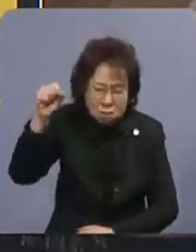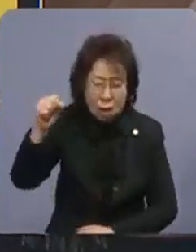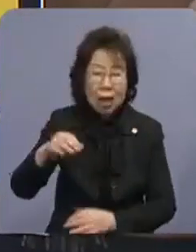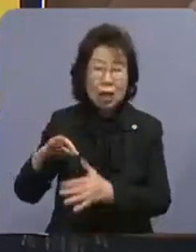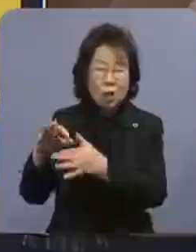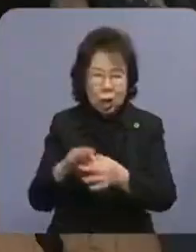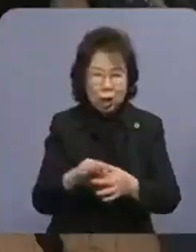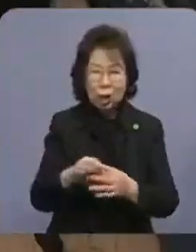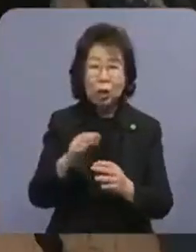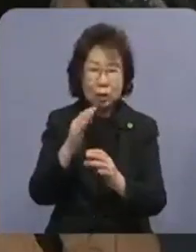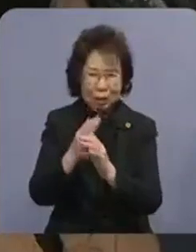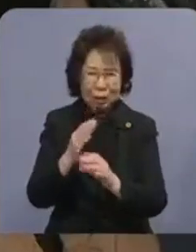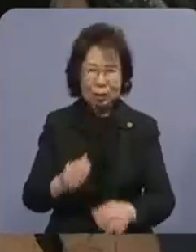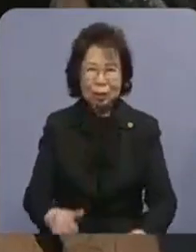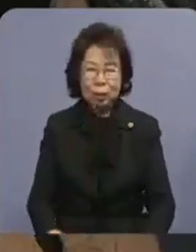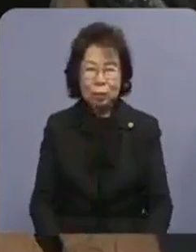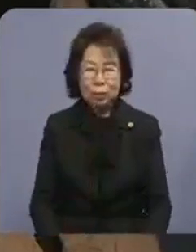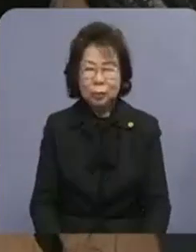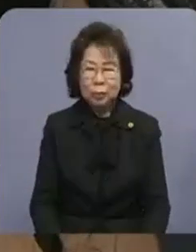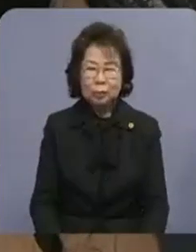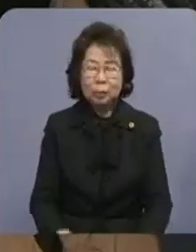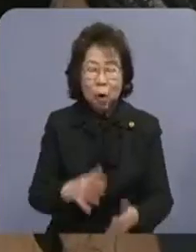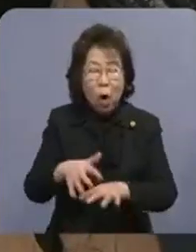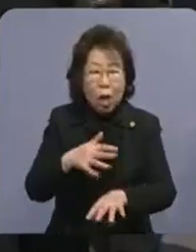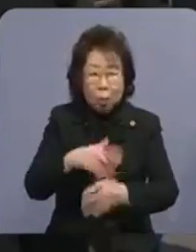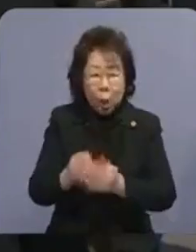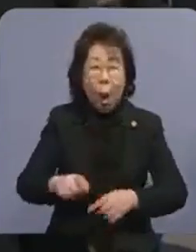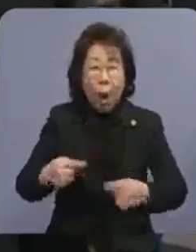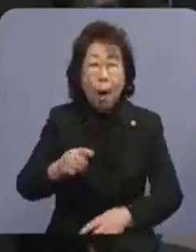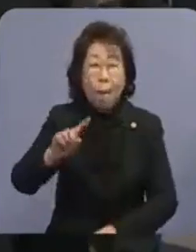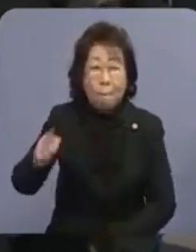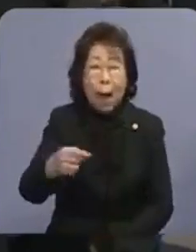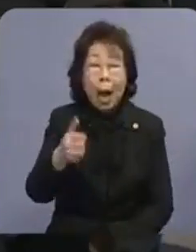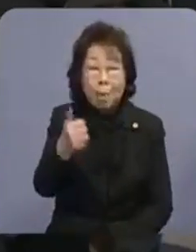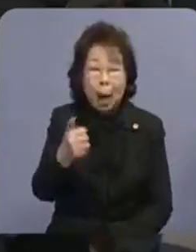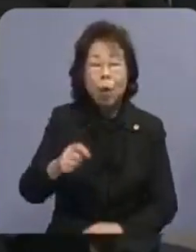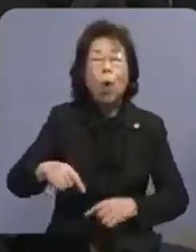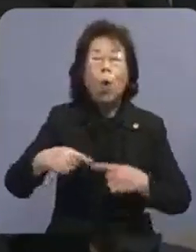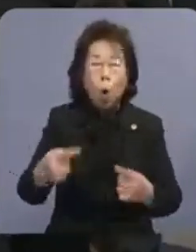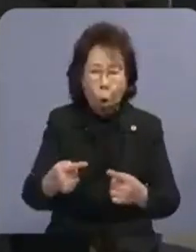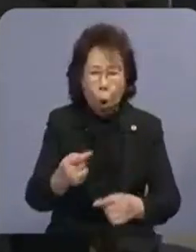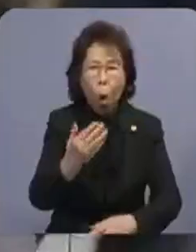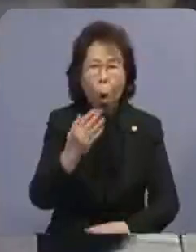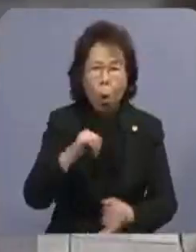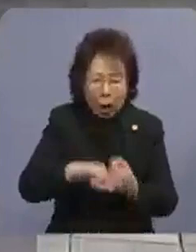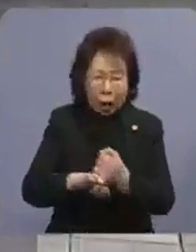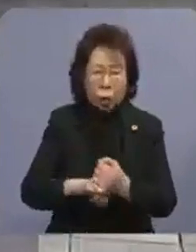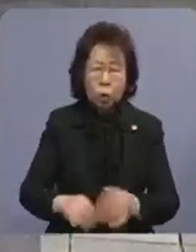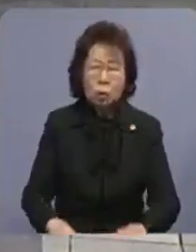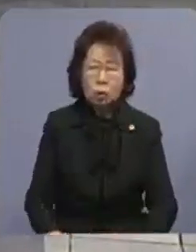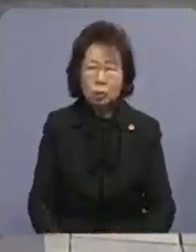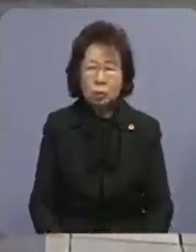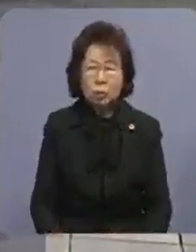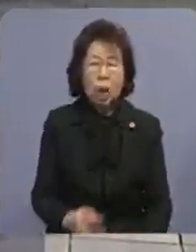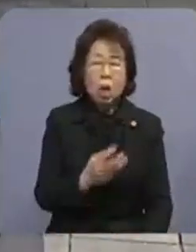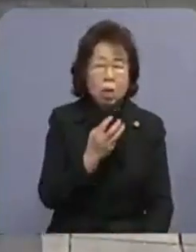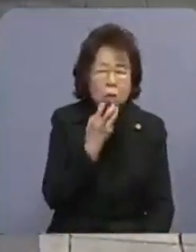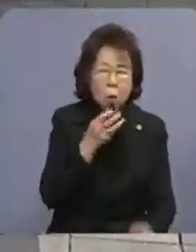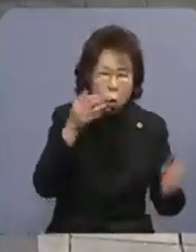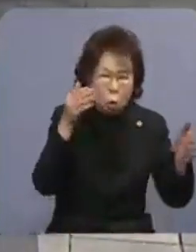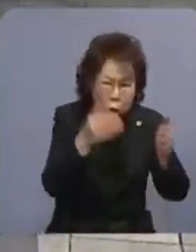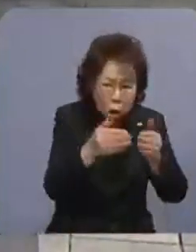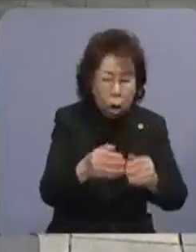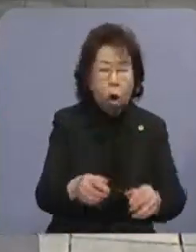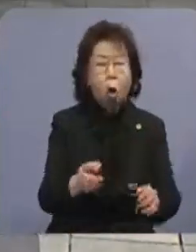투쟁에 또 나서기로 했습니다 단체 1004곳이 참여를 약속했습니다 서울 수도권에